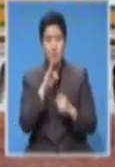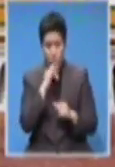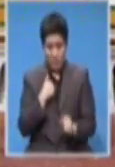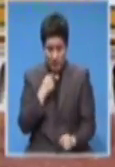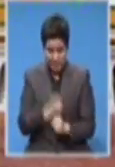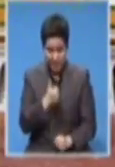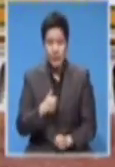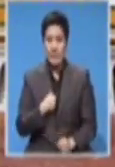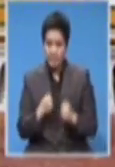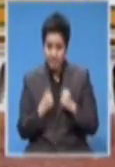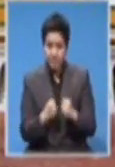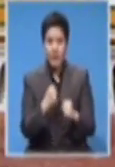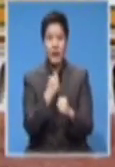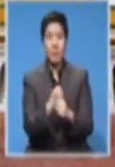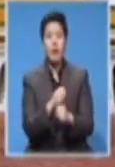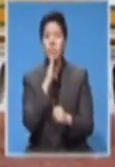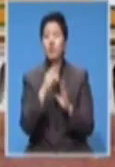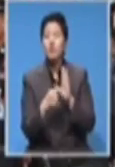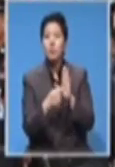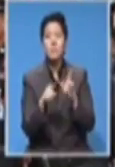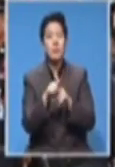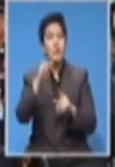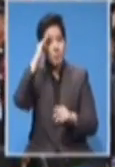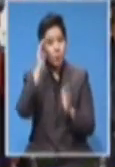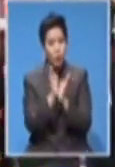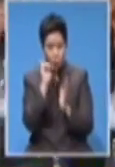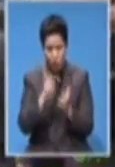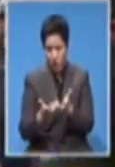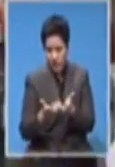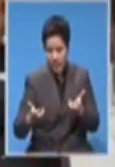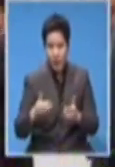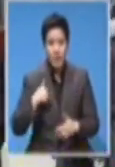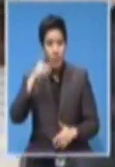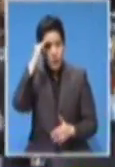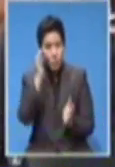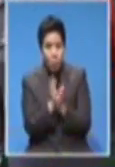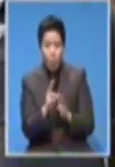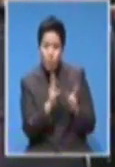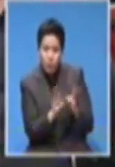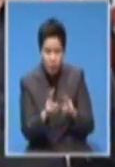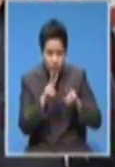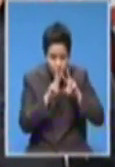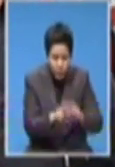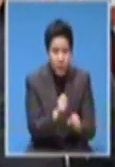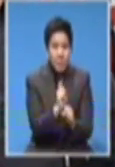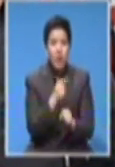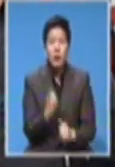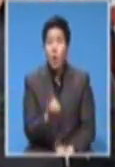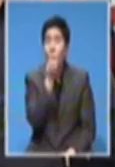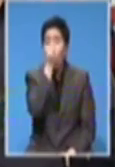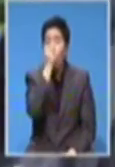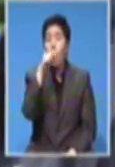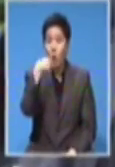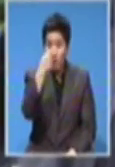ผมก็จะทำในเรื่องของอะไรล่ะเช่นตำรวจก็ต้องแยกมาเรื่องการสอบสวนจะทำยังไงแล้วทดลองดูก่อนมั้ยตรงนี้ทำได้มั้ยว่าจะอยู่ตรง